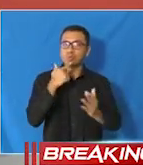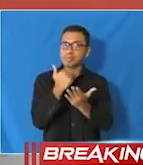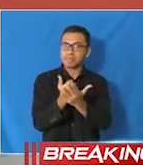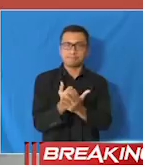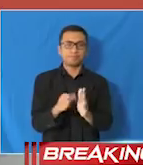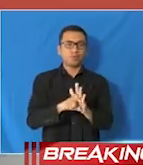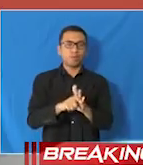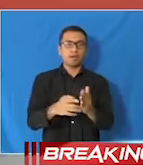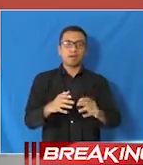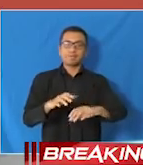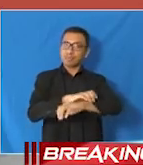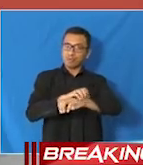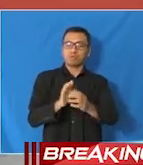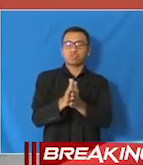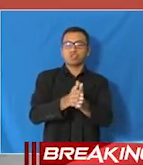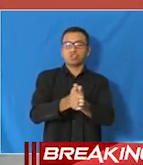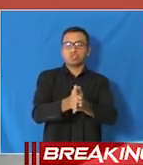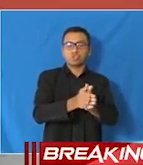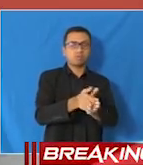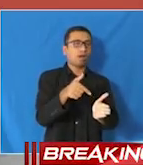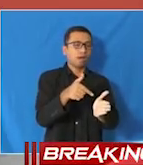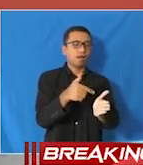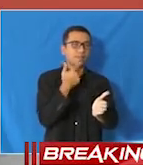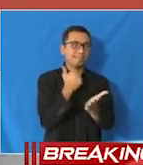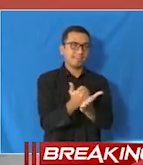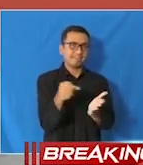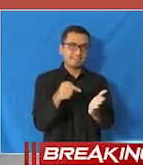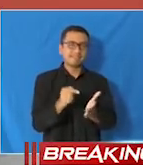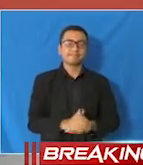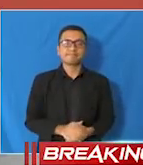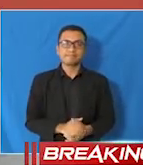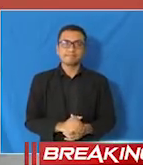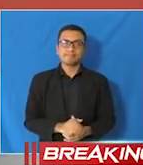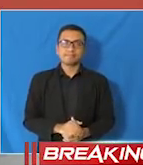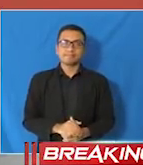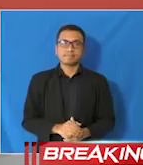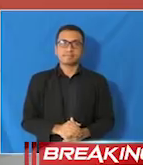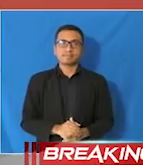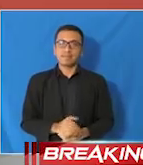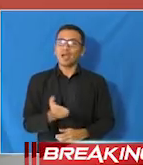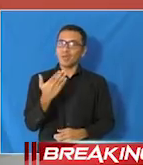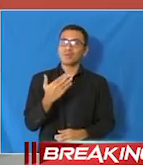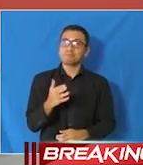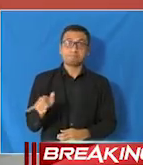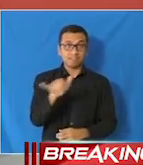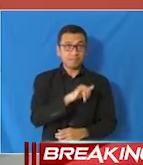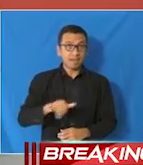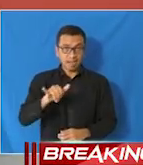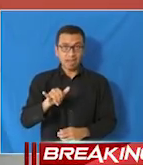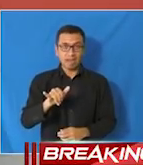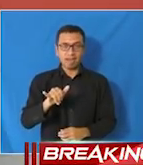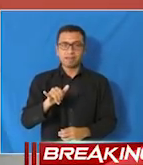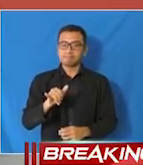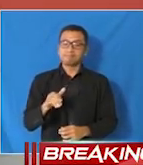mencuci tangan dengan sabun menjadi sangat penting oleh karena itu Mari kita upayakan ini dengan cara